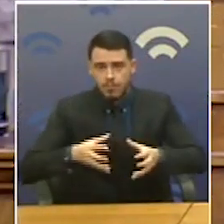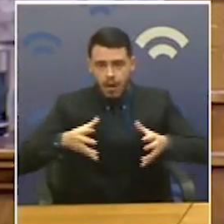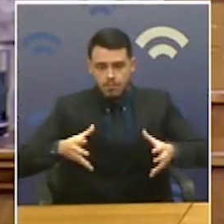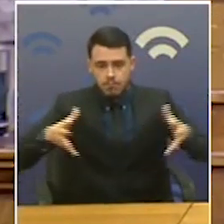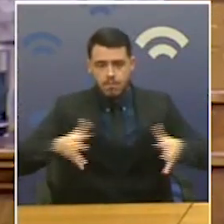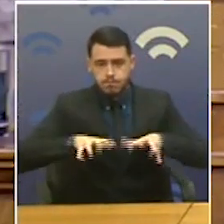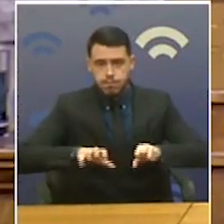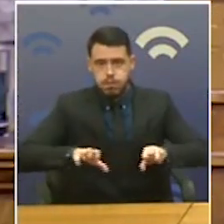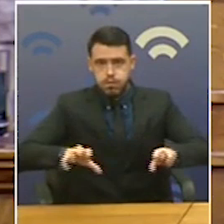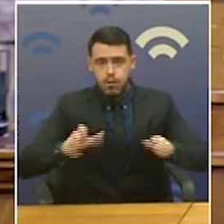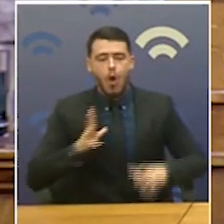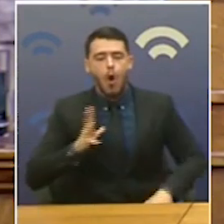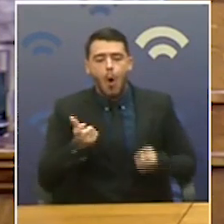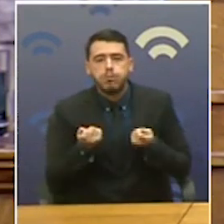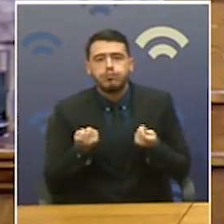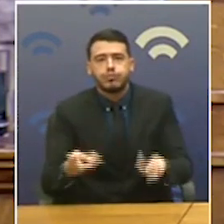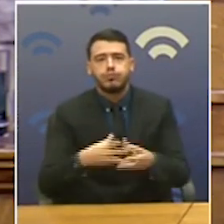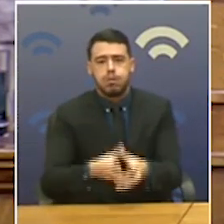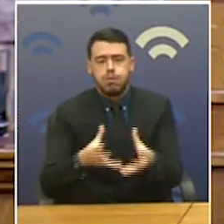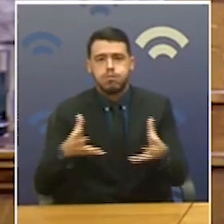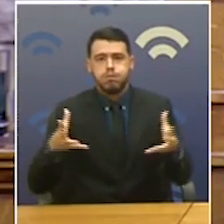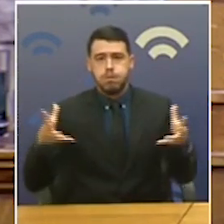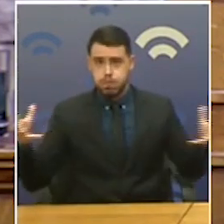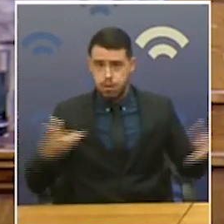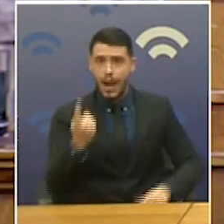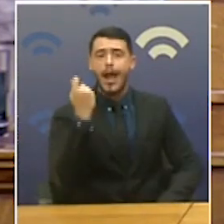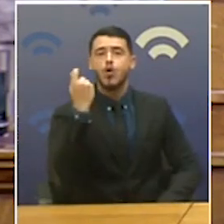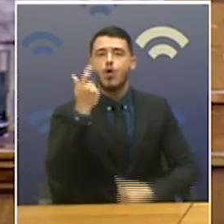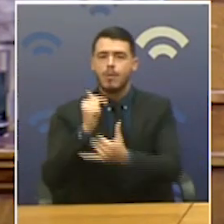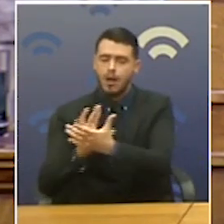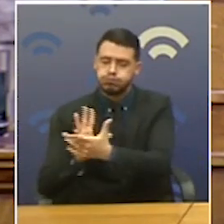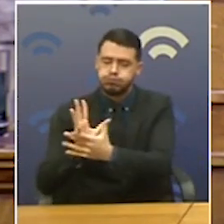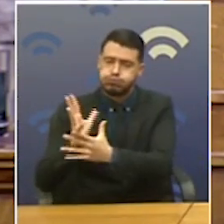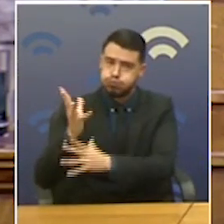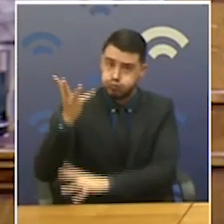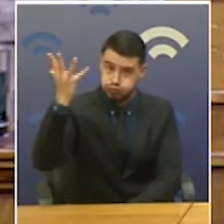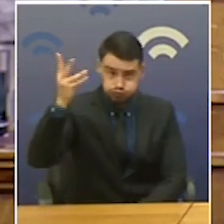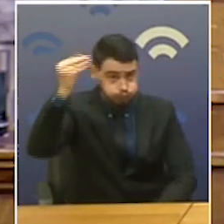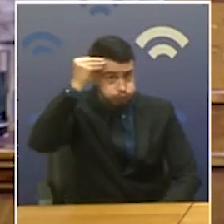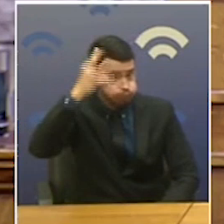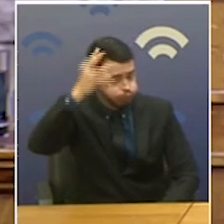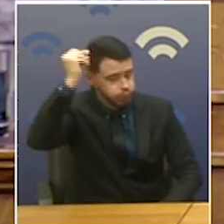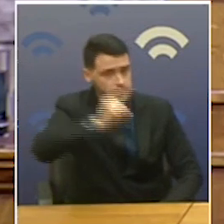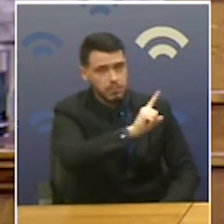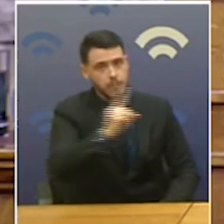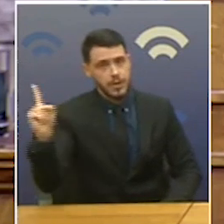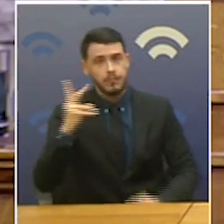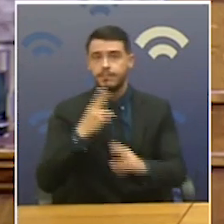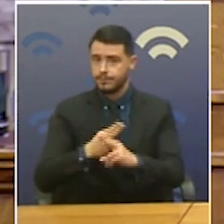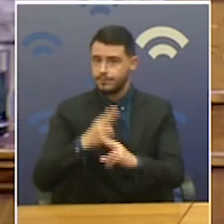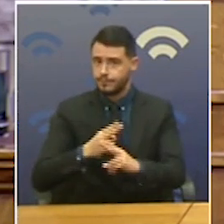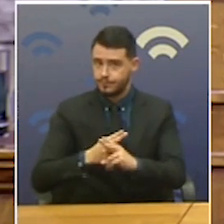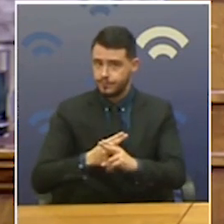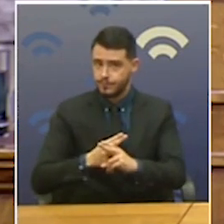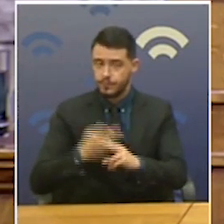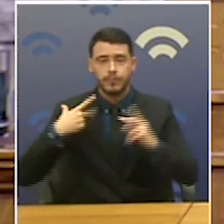πληθυσμιακά, προόδευσε οικονομικά. Και τούτο πρέπει να το έχουμε πάντα κατά νου. Το δημοκρατικό